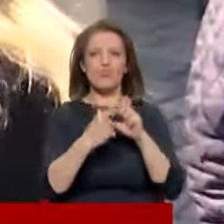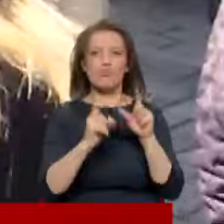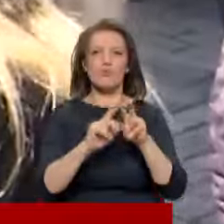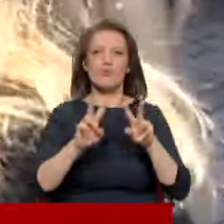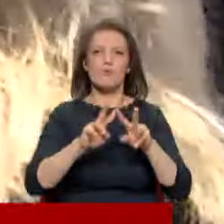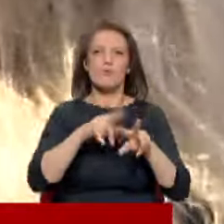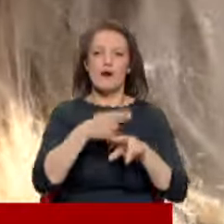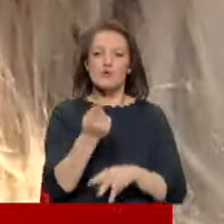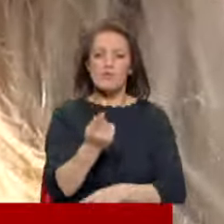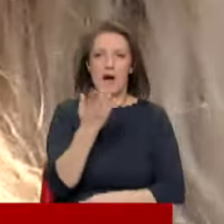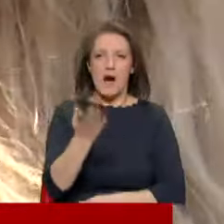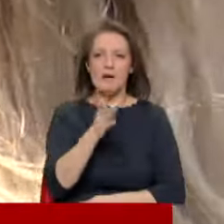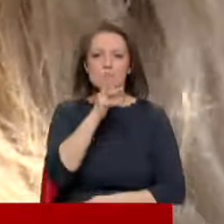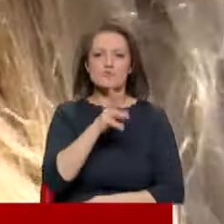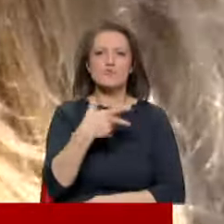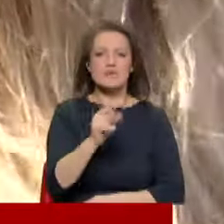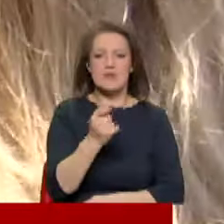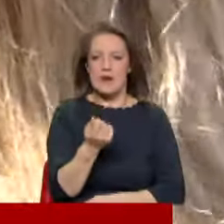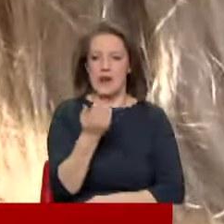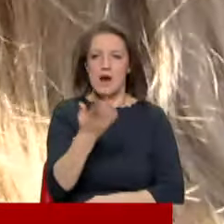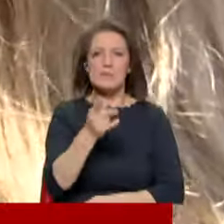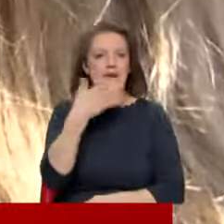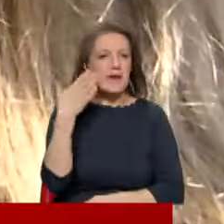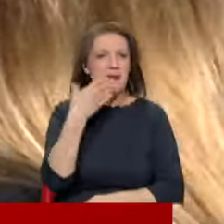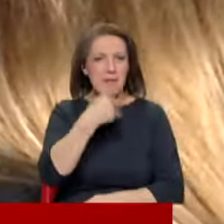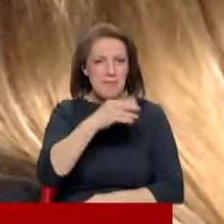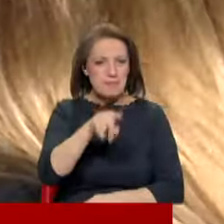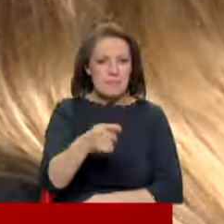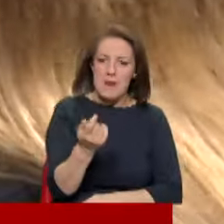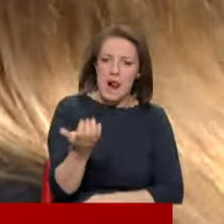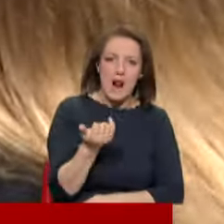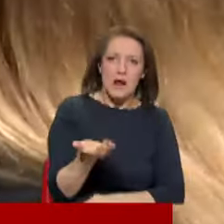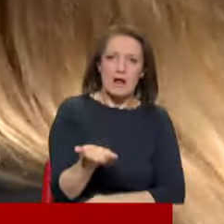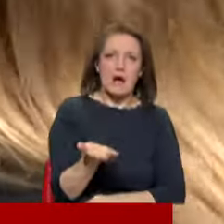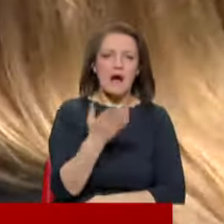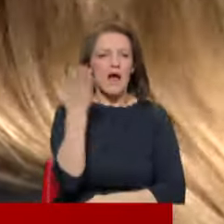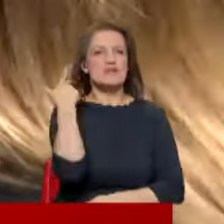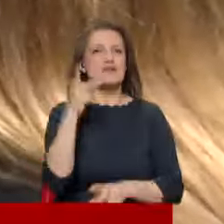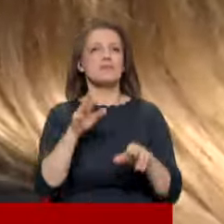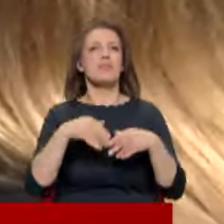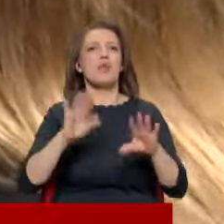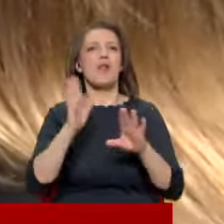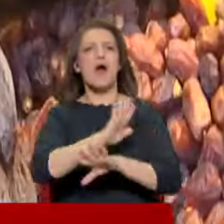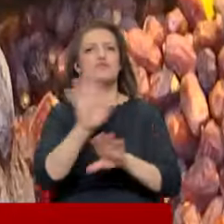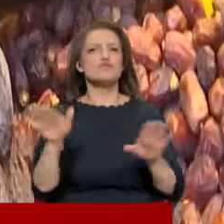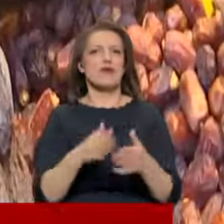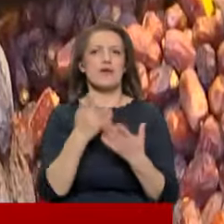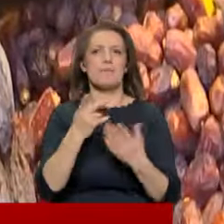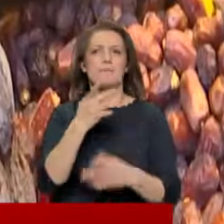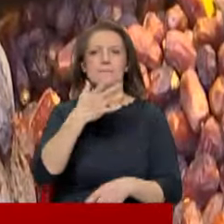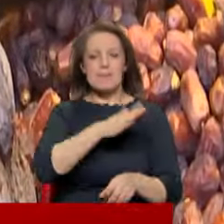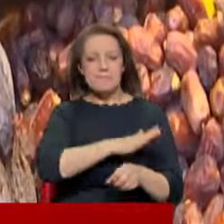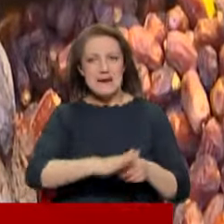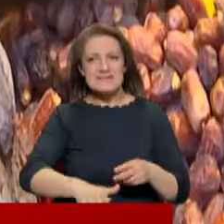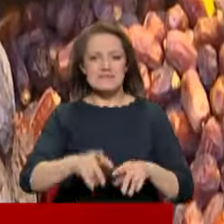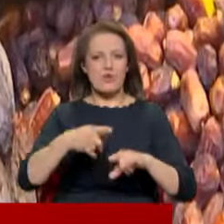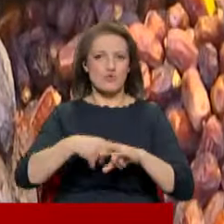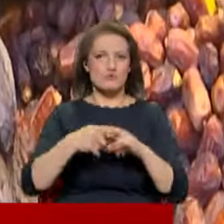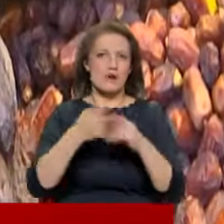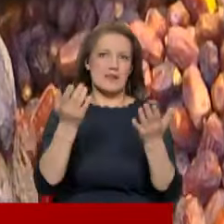390, 300. Yani. Bugün bir emekli hangi parayla alacak onu? Eskisi gibi değil tabii ki de, her şey hiçbir şey değil. Pastırma değil de hurma